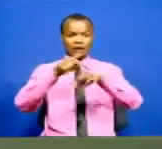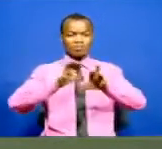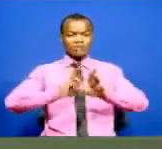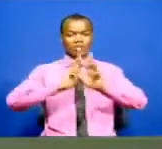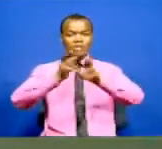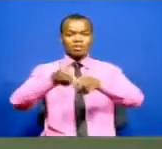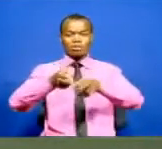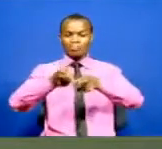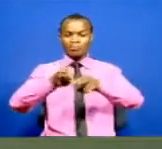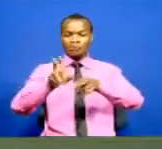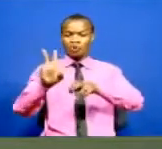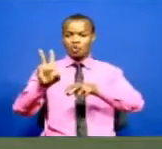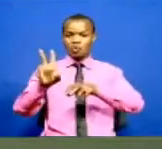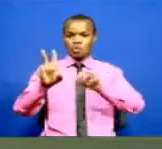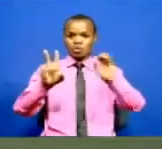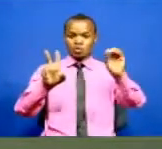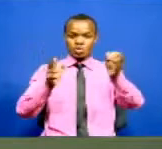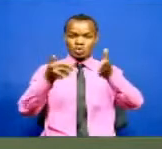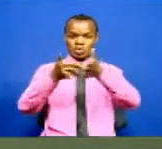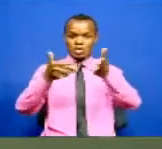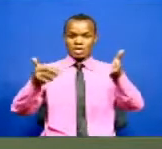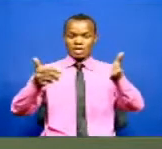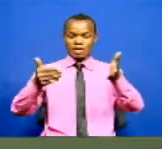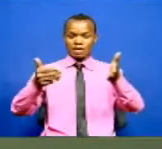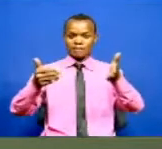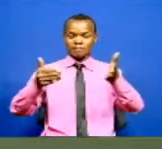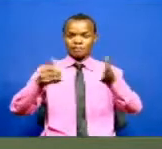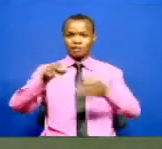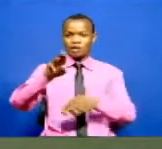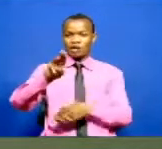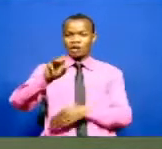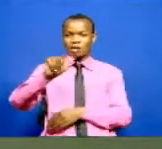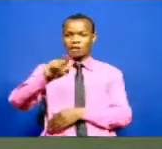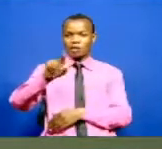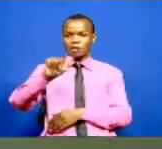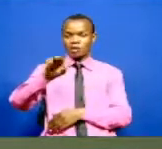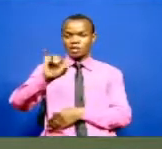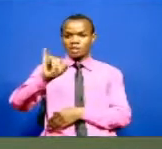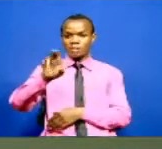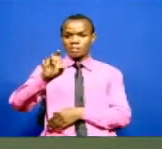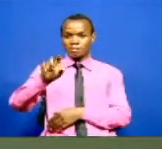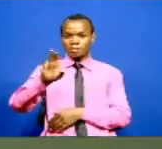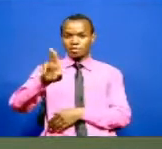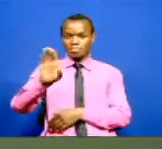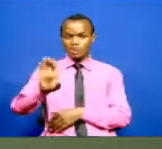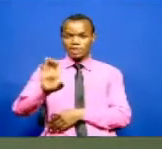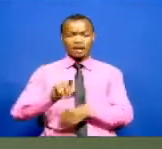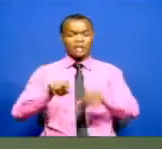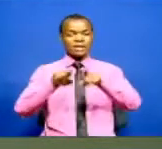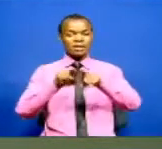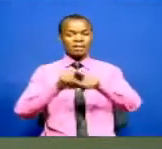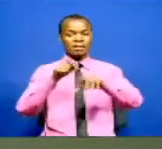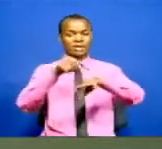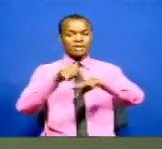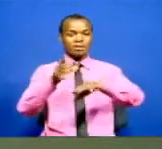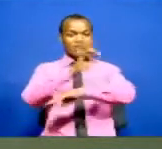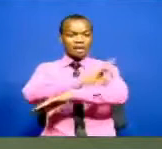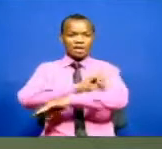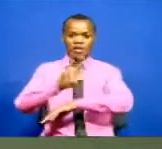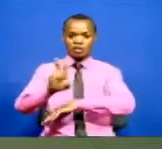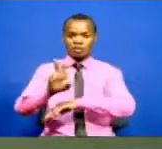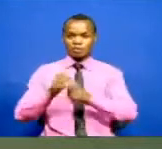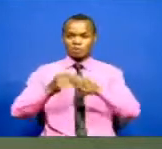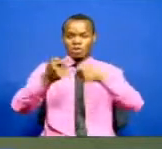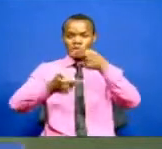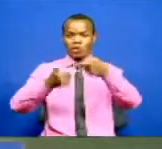ushindi wa mabao mawili kwa bila dhidi ya Msumbiji leo, huku mashindano hayo ya chipukizi barani Afrika yakiingia siku yake ya pili. Ushindi huo